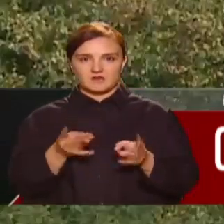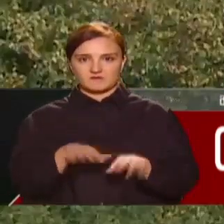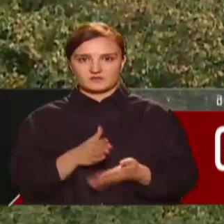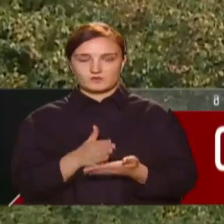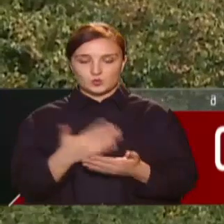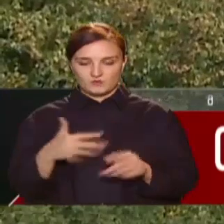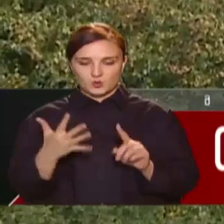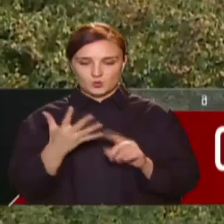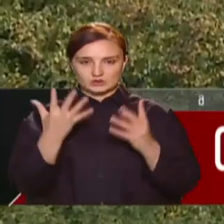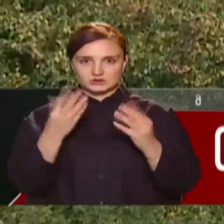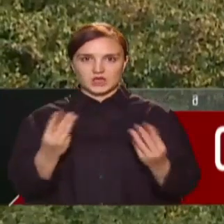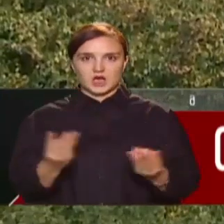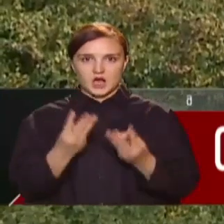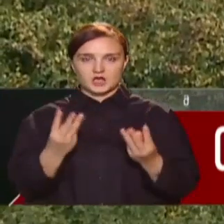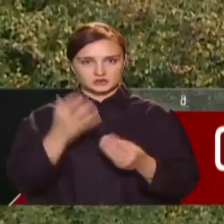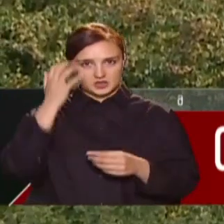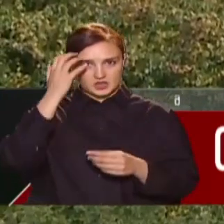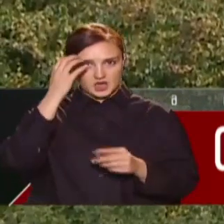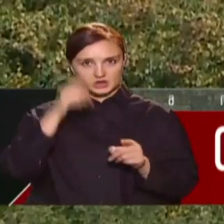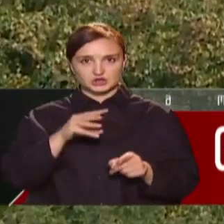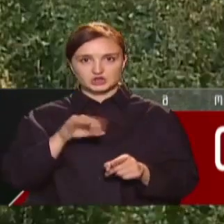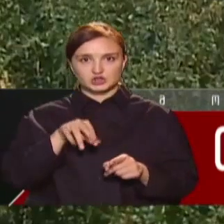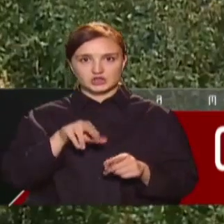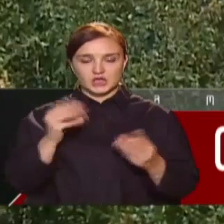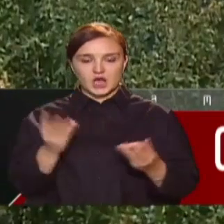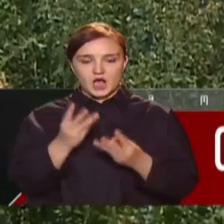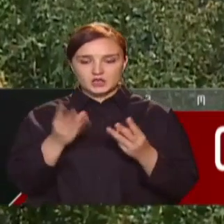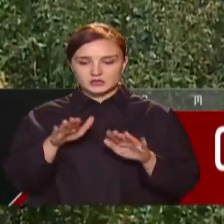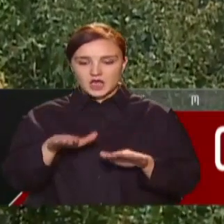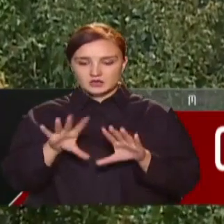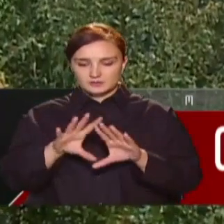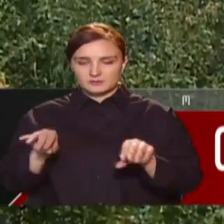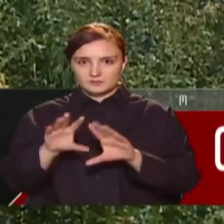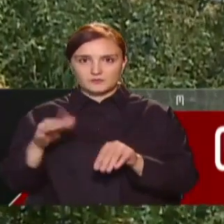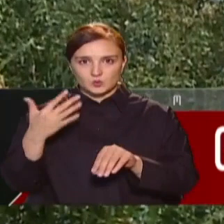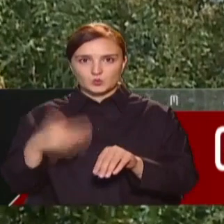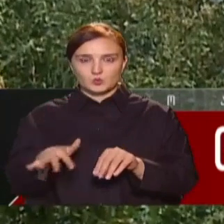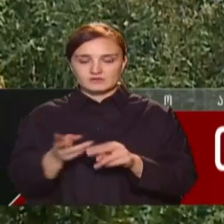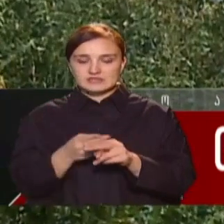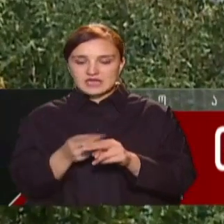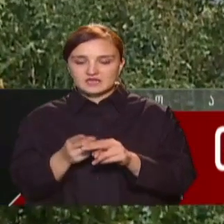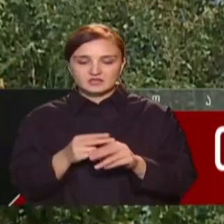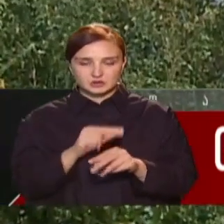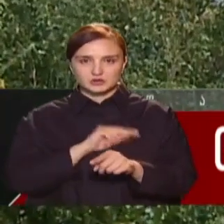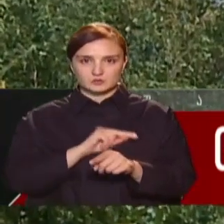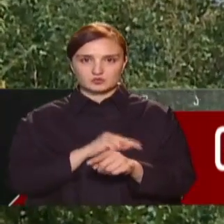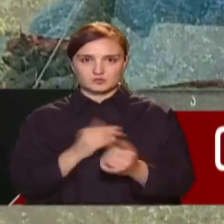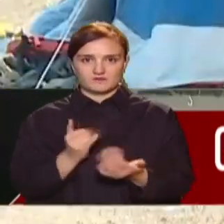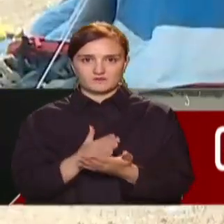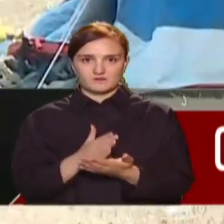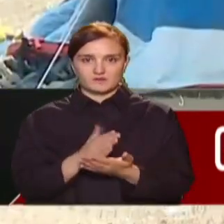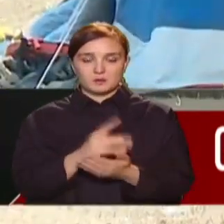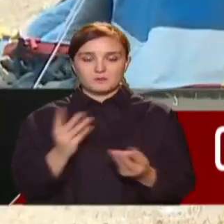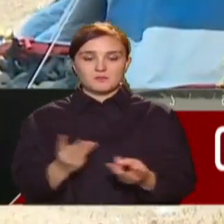Uke mekhute dghia khandzar sebrzvian kakhetshi, shildashi khandzris kerebi lokalizebulia da salikvidatsio samushaoebi mimdinareobs.